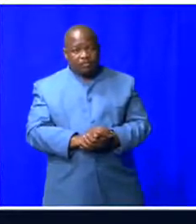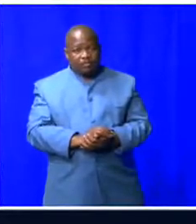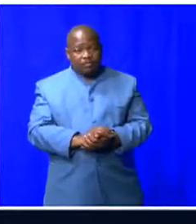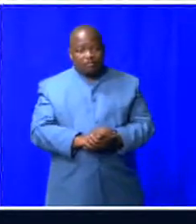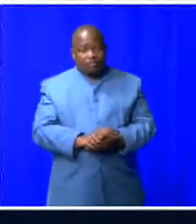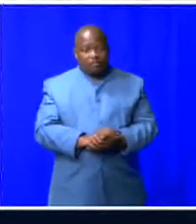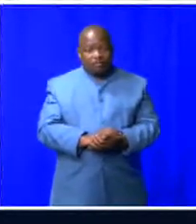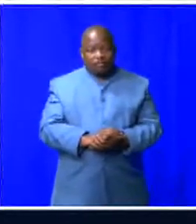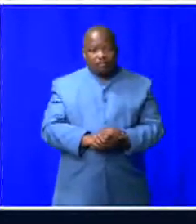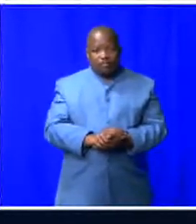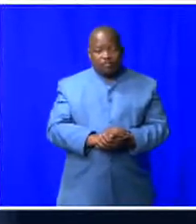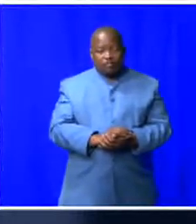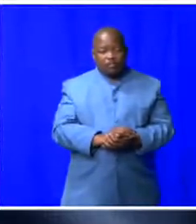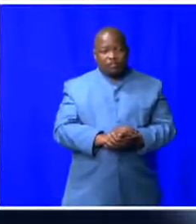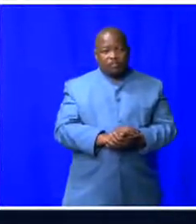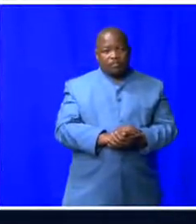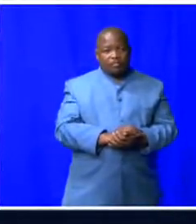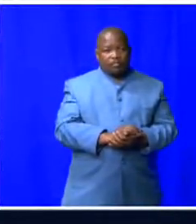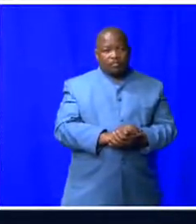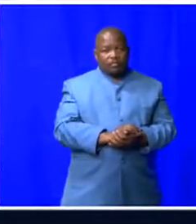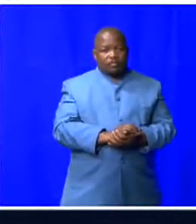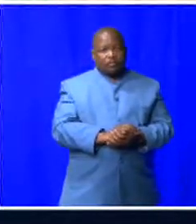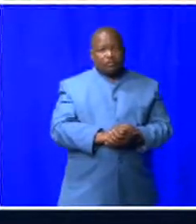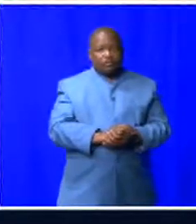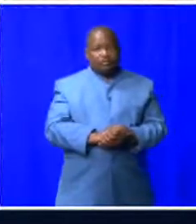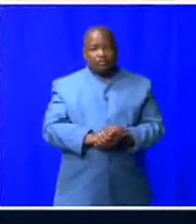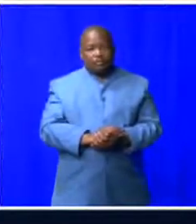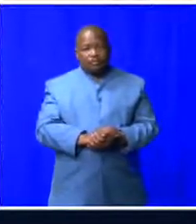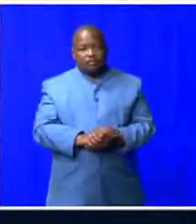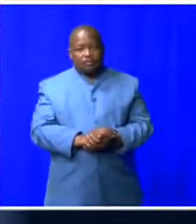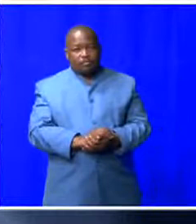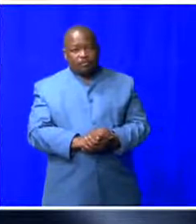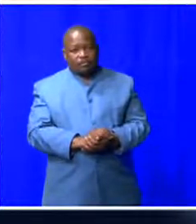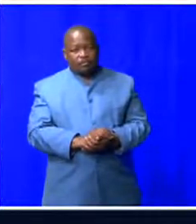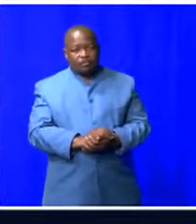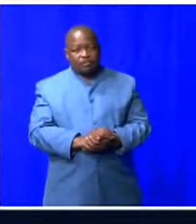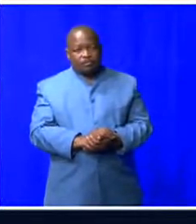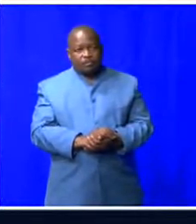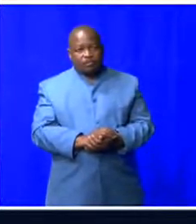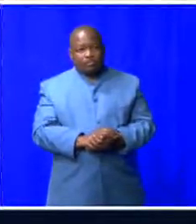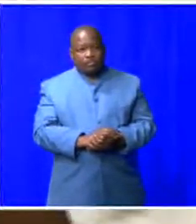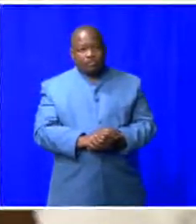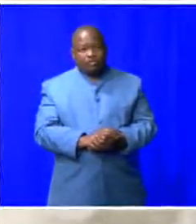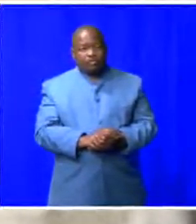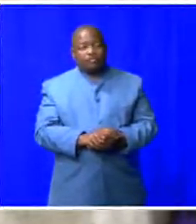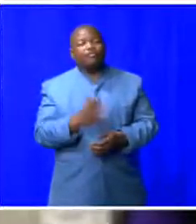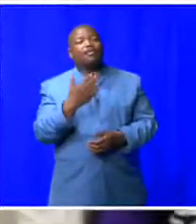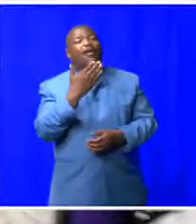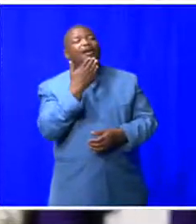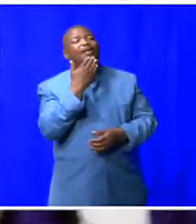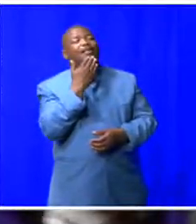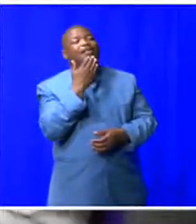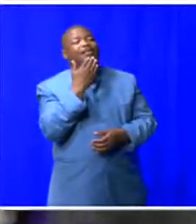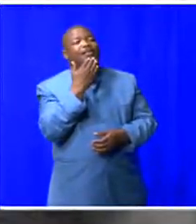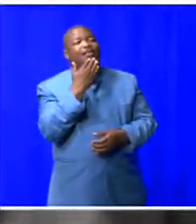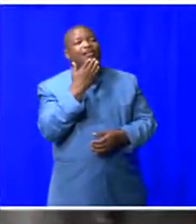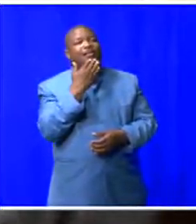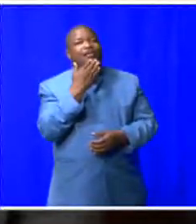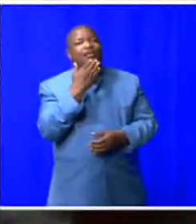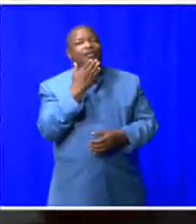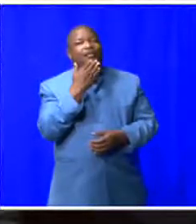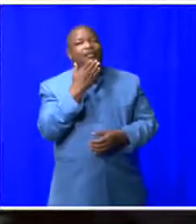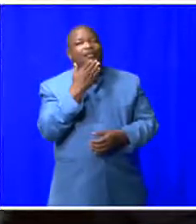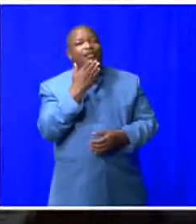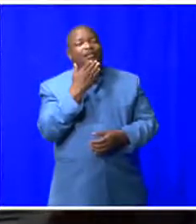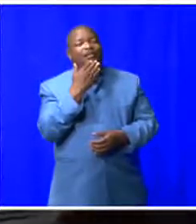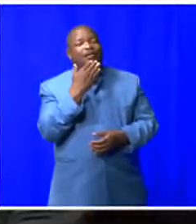official mask bamphala la ngiyabonga kakhulu nkosi uteka yona ukuthi kaliba sikhanze ukuthi